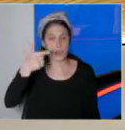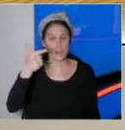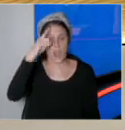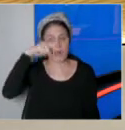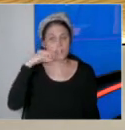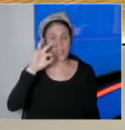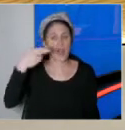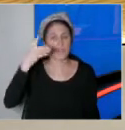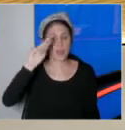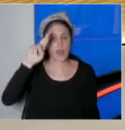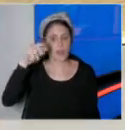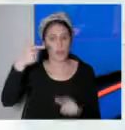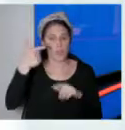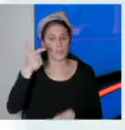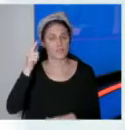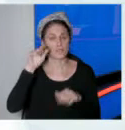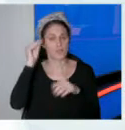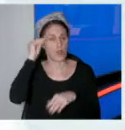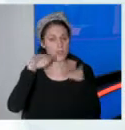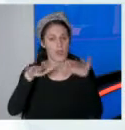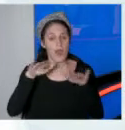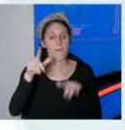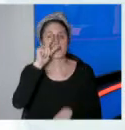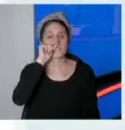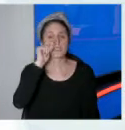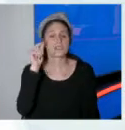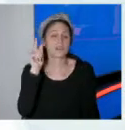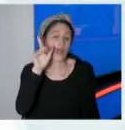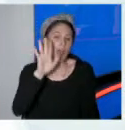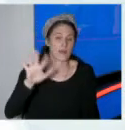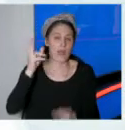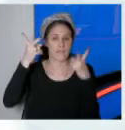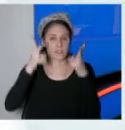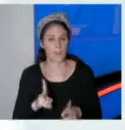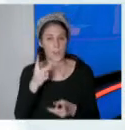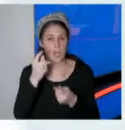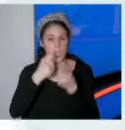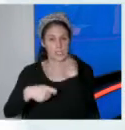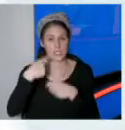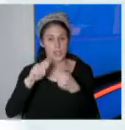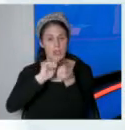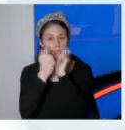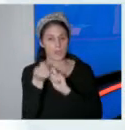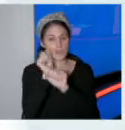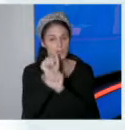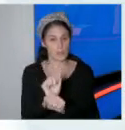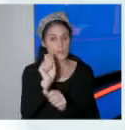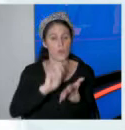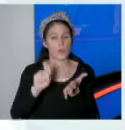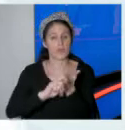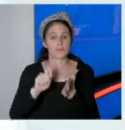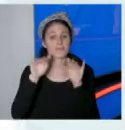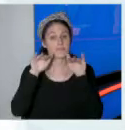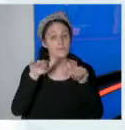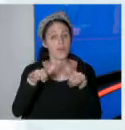זיכרונו לברכה, מצייץ על רקע הדברים על האפשרות לעסקה, עסקת חילופי שבויים, הוא כותב כך. ברכות